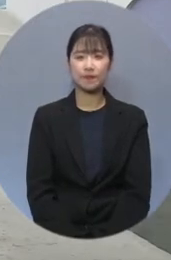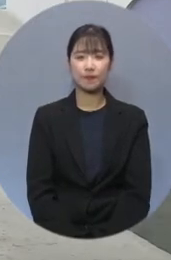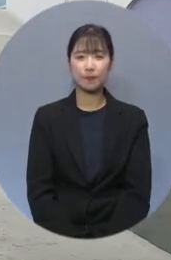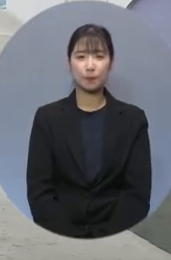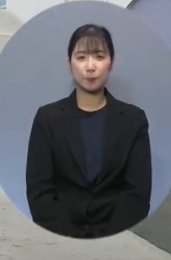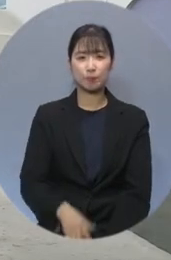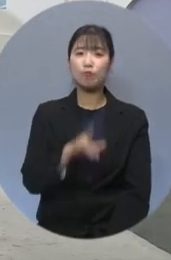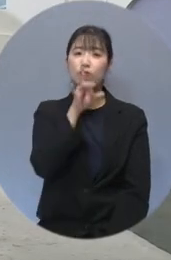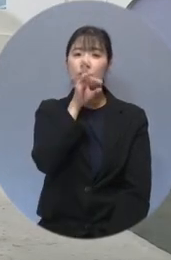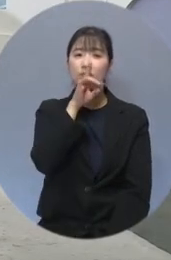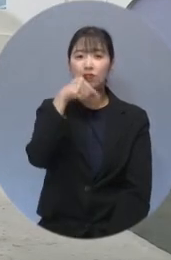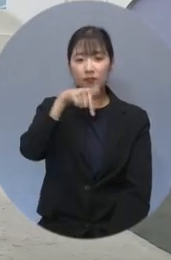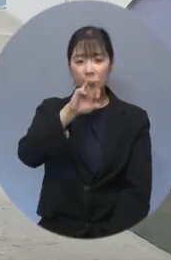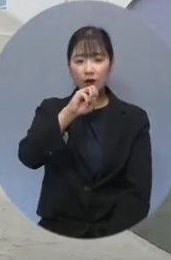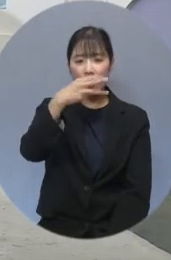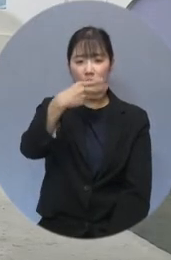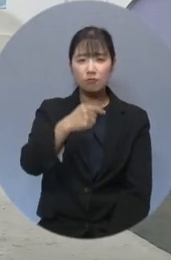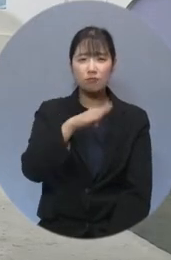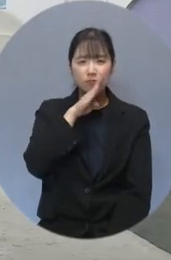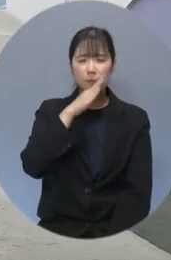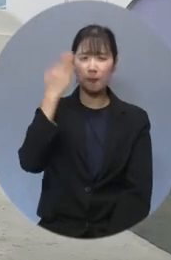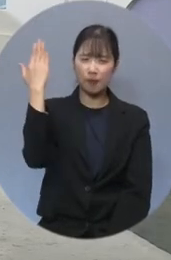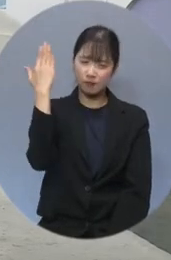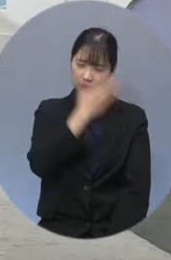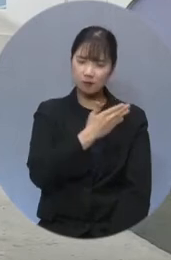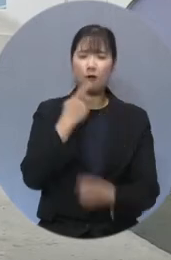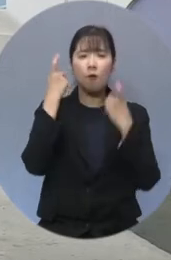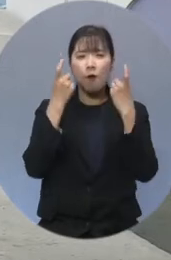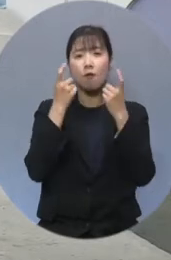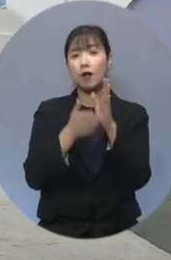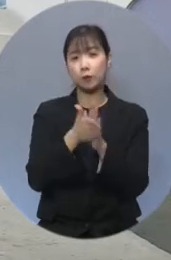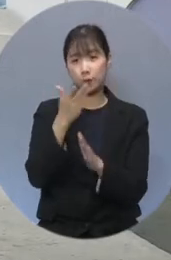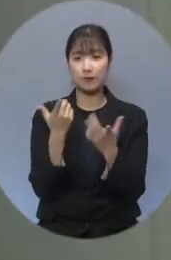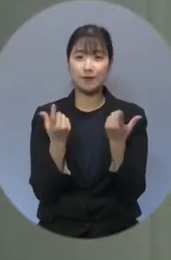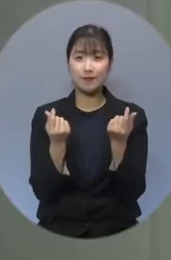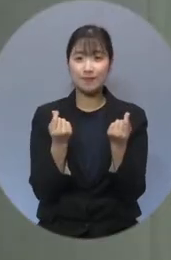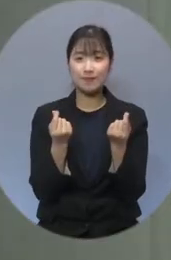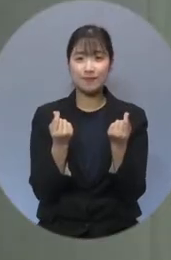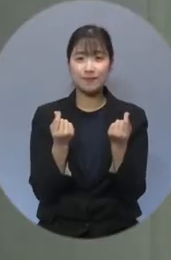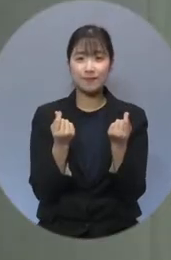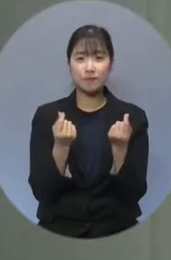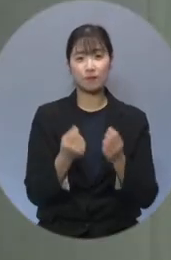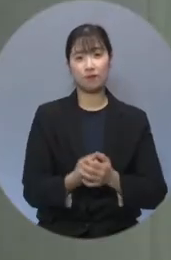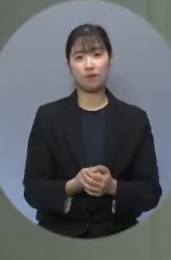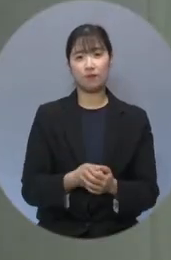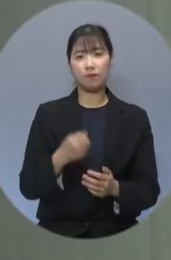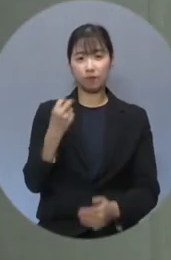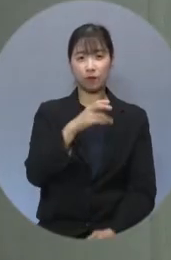강릉 하면은 청정 강릉 관광 도시인데. 그렇습니다. 네. 그보다도 이